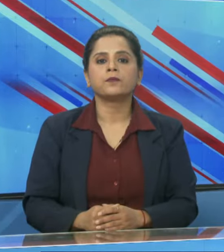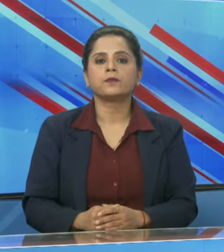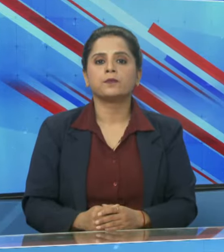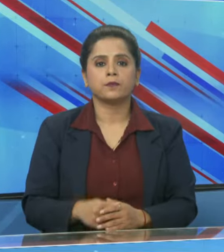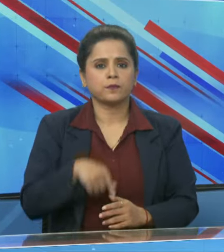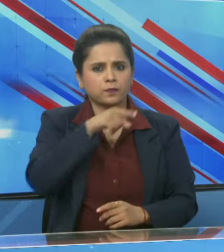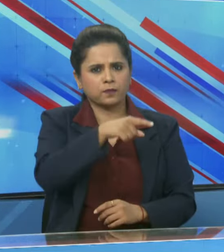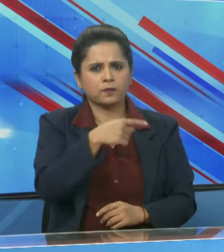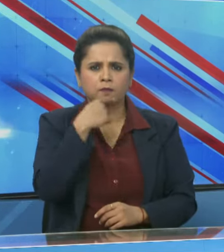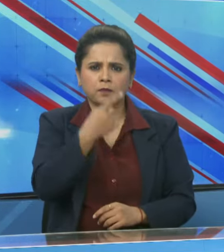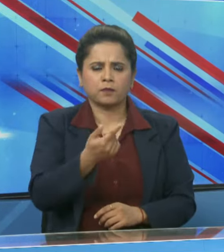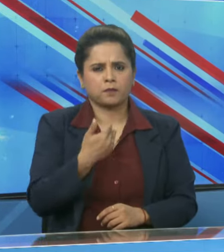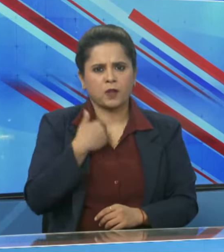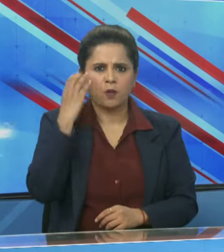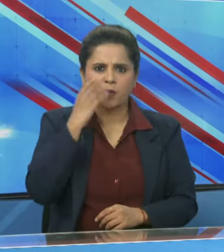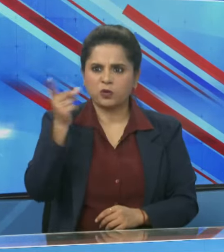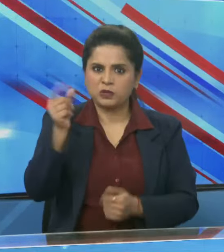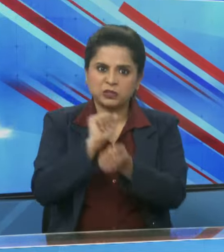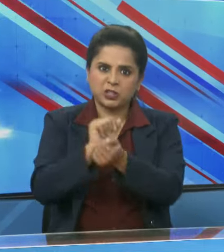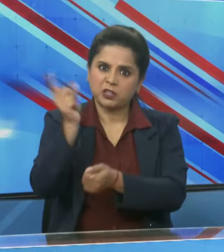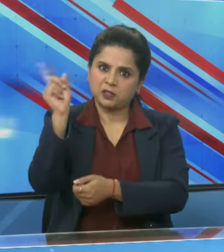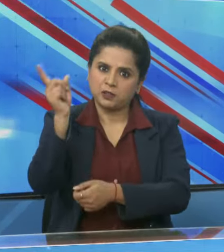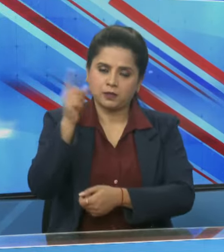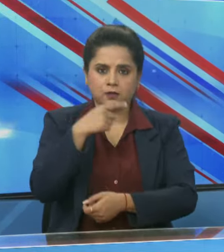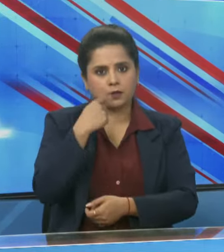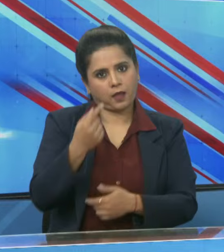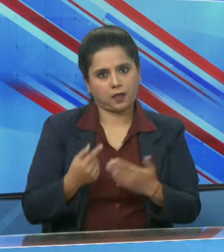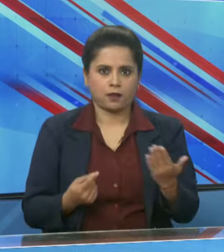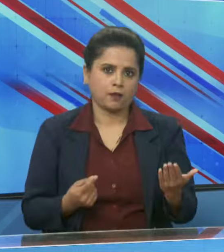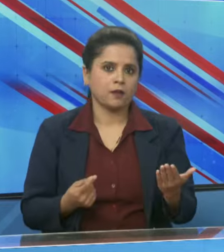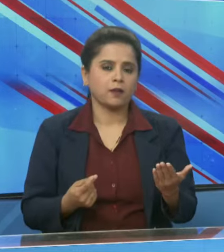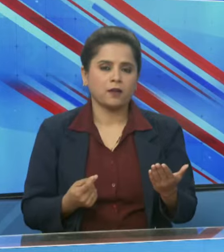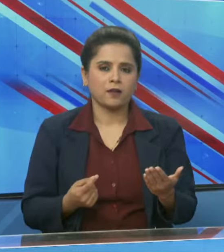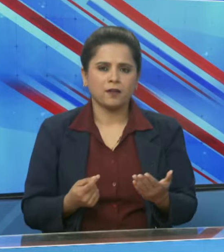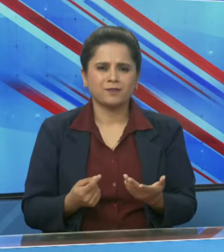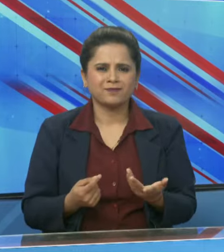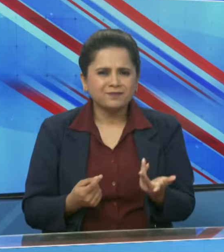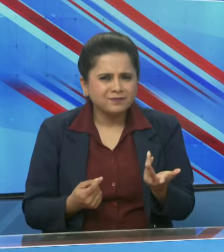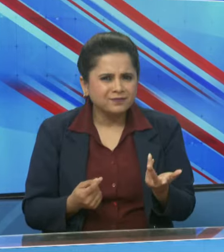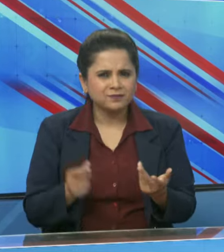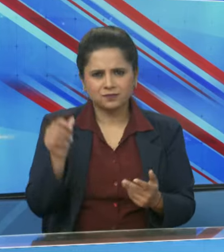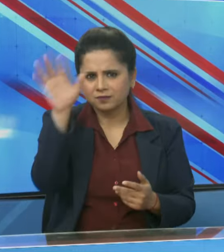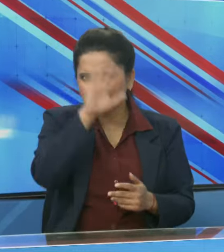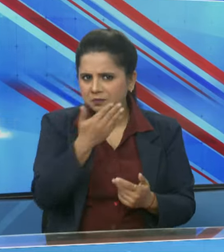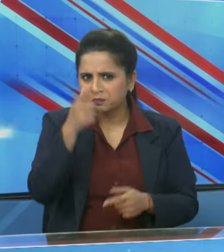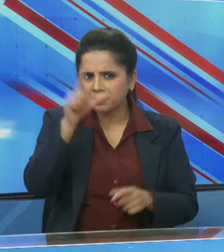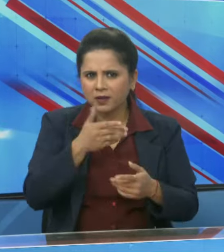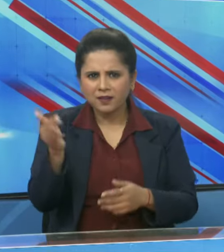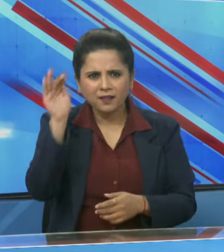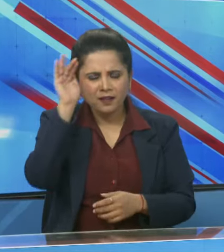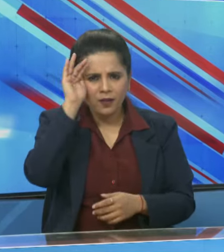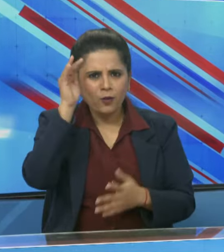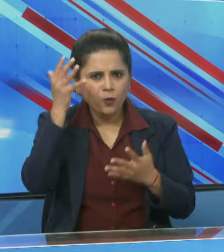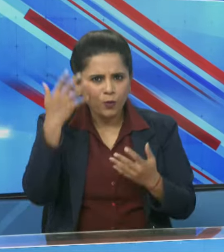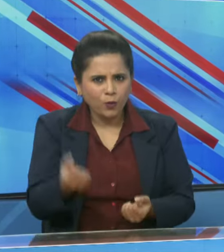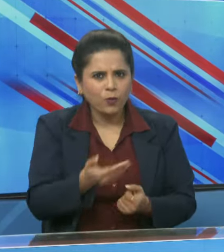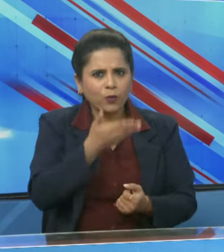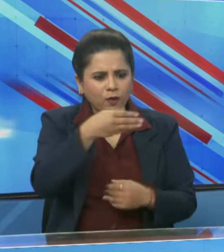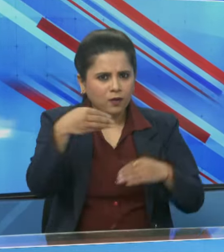वो तो ये कहेंगे हम मोदी जी को जेल में डालेंगे। अरे देश की जनता सुनना चाहती है कि